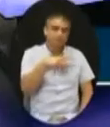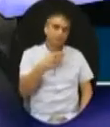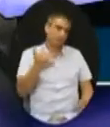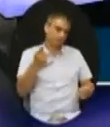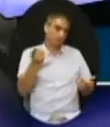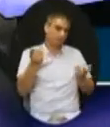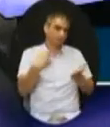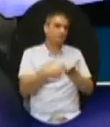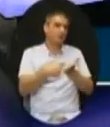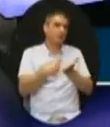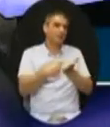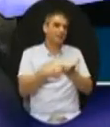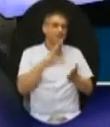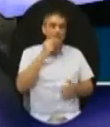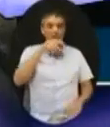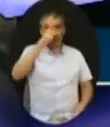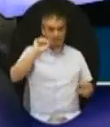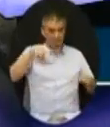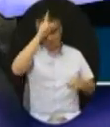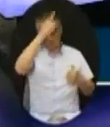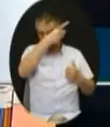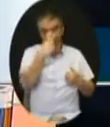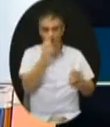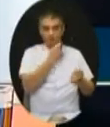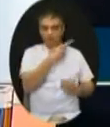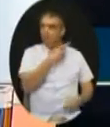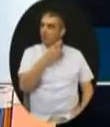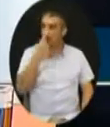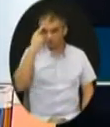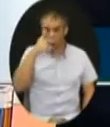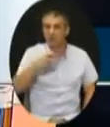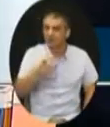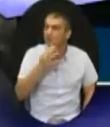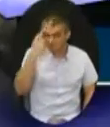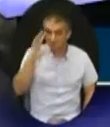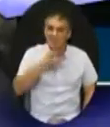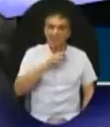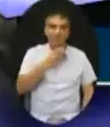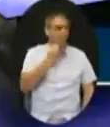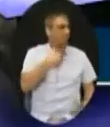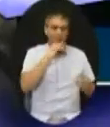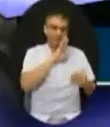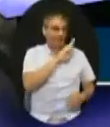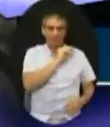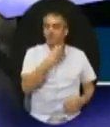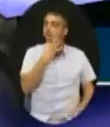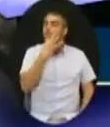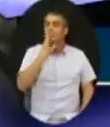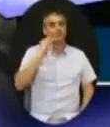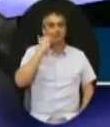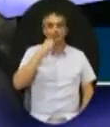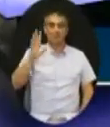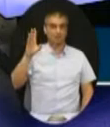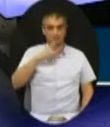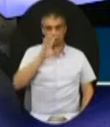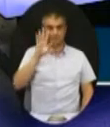כרגע משלם את המחיר. עם אנגלה מרקל, כמו שראינו בפרסום. את חושבת שאם עכשיו, שאם מחר... אני לא מדברת על BDS. אם בנימין נתניהו יישב מחר